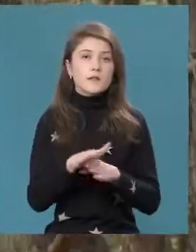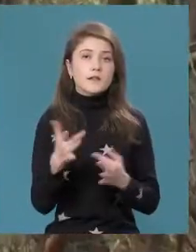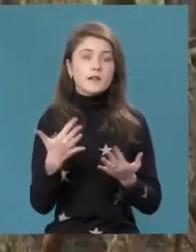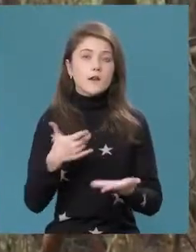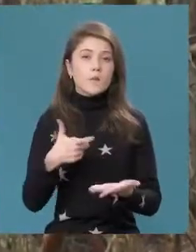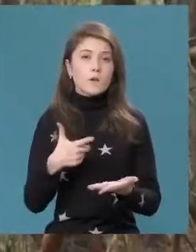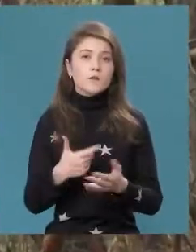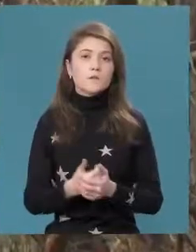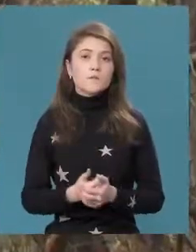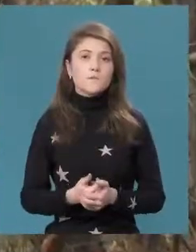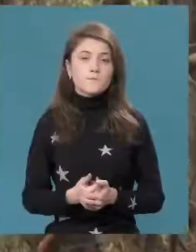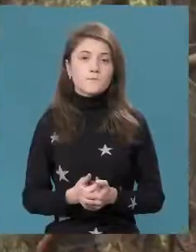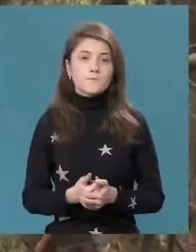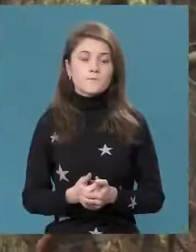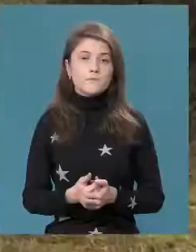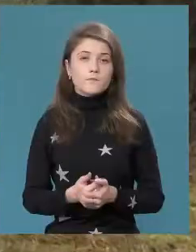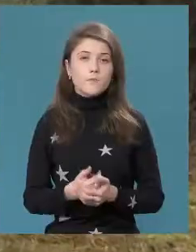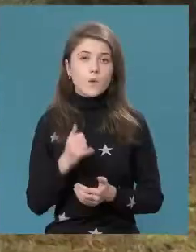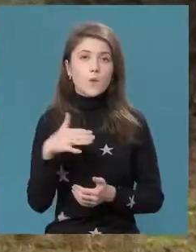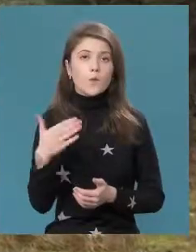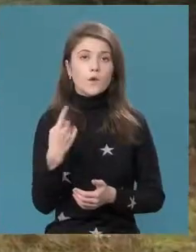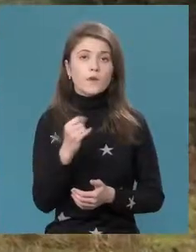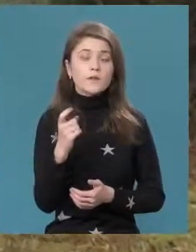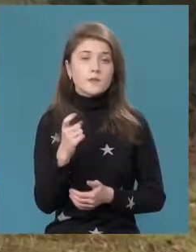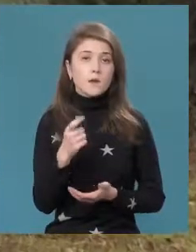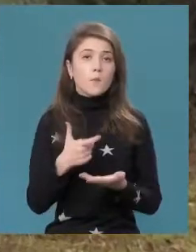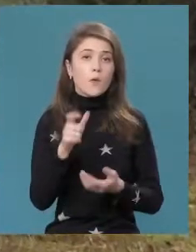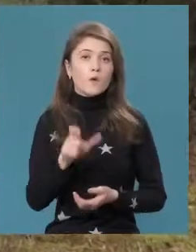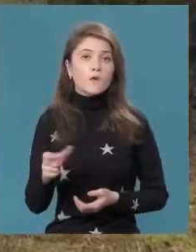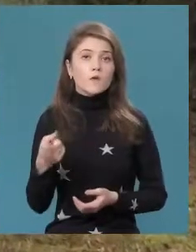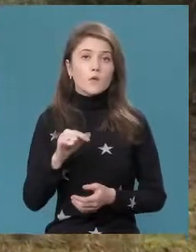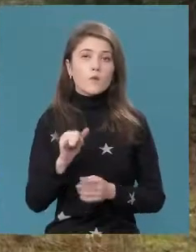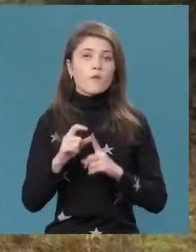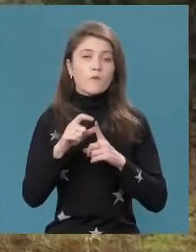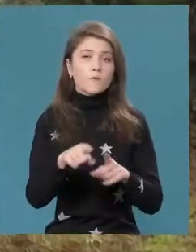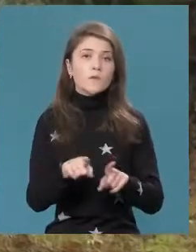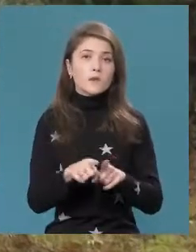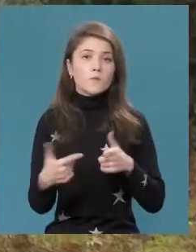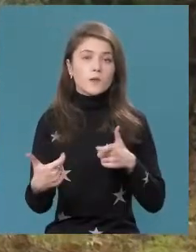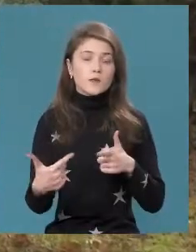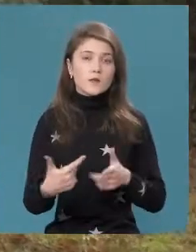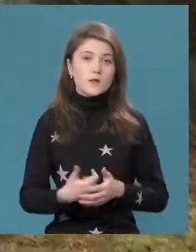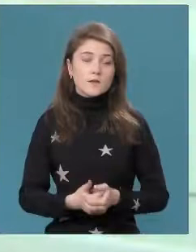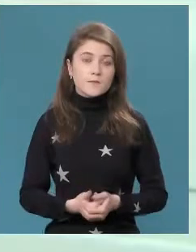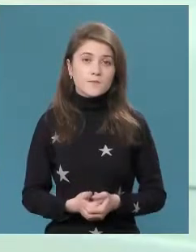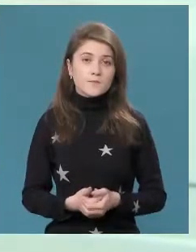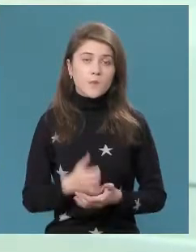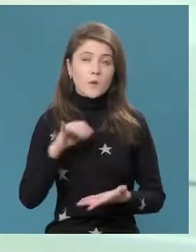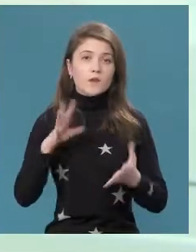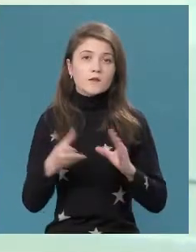із незареєстрованого пістолета у бік одного з полювальників. Той у відповідь вистрілив з мисливської рушниці. У результаті